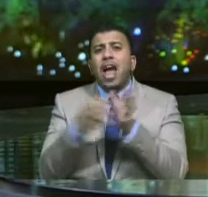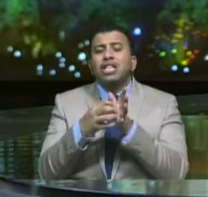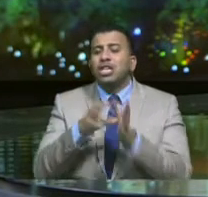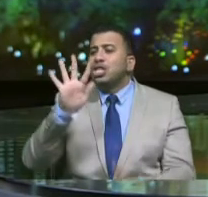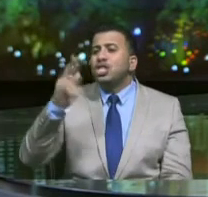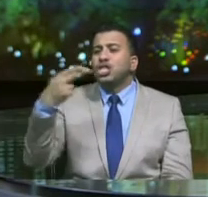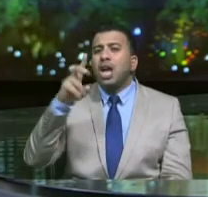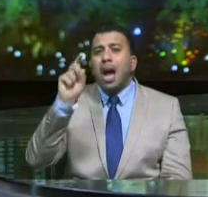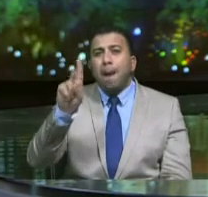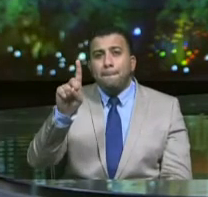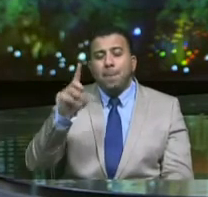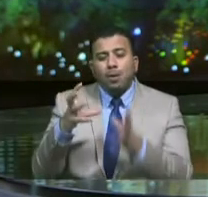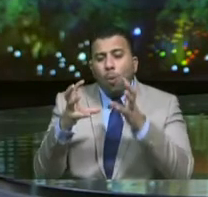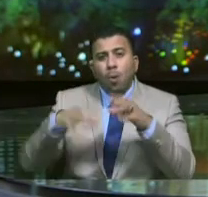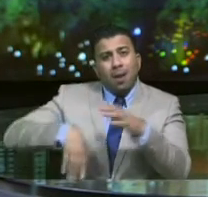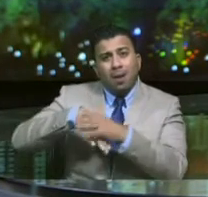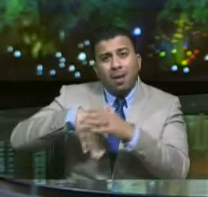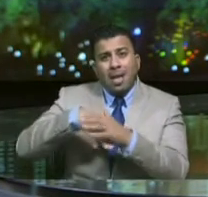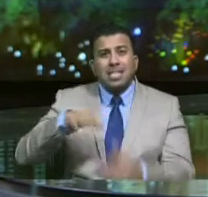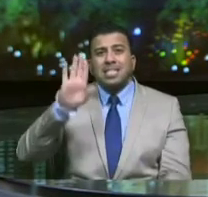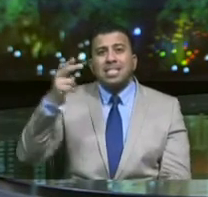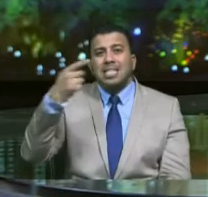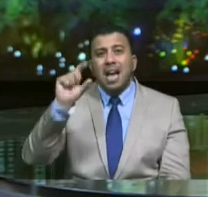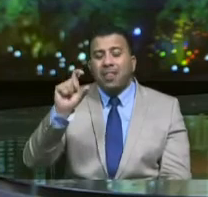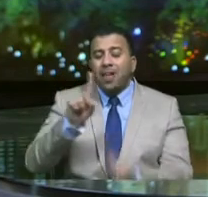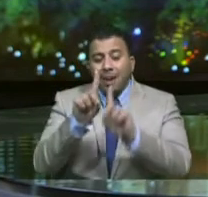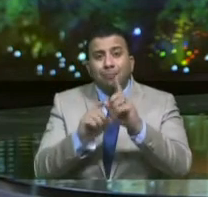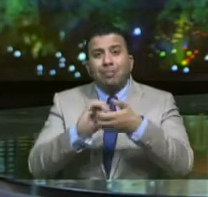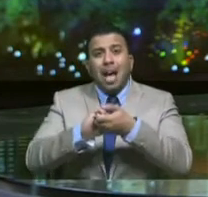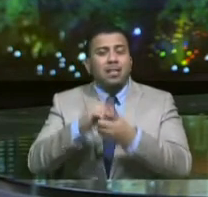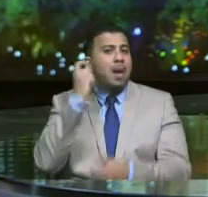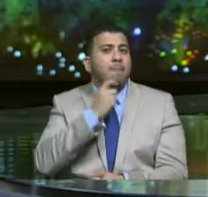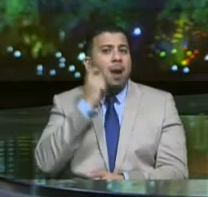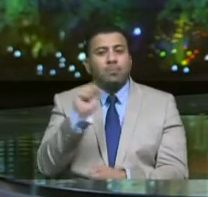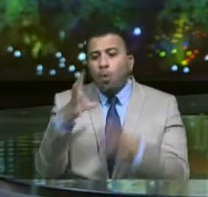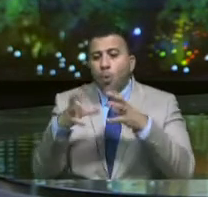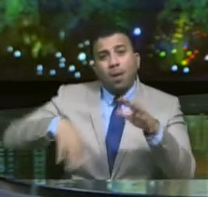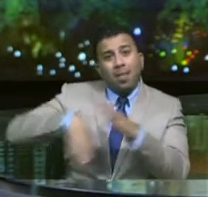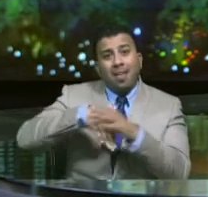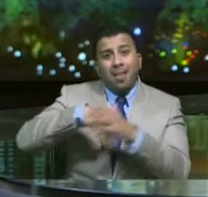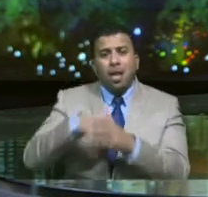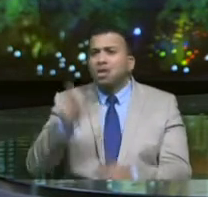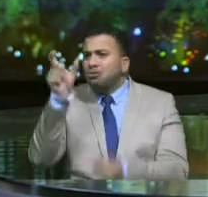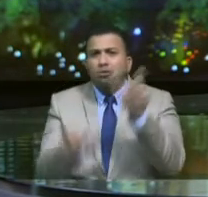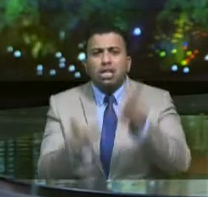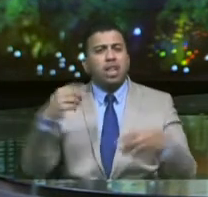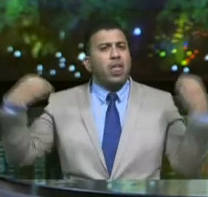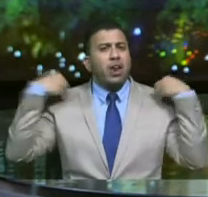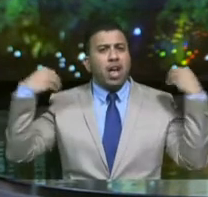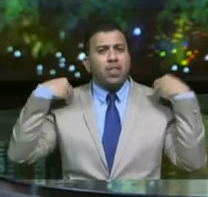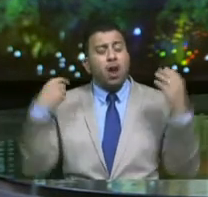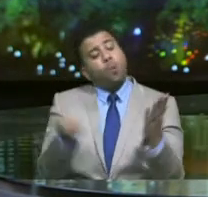الشعب لكرة القدم والسيد سعيد الطنيجي نائب رئيس اتحاد الإمارات لكرة القدم وعدد من الشخصيات